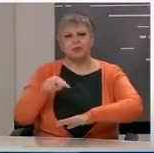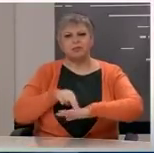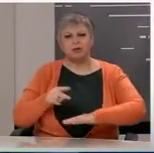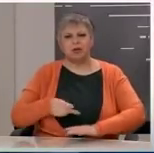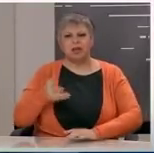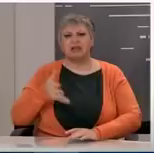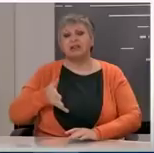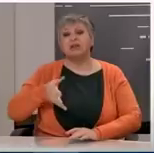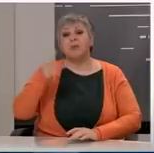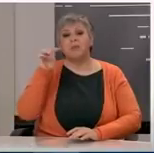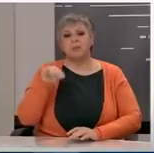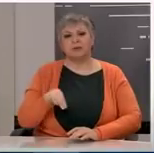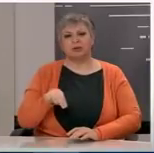Μητσοτάκη,